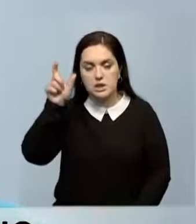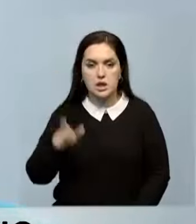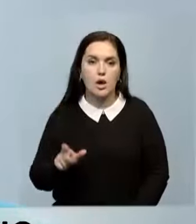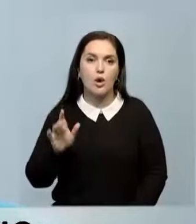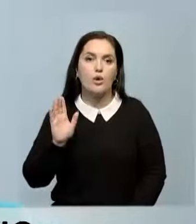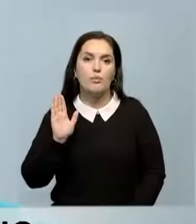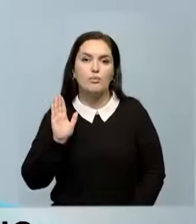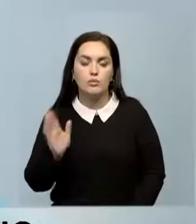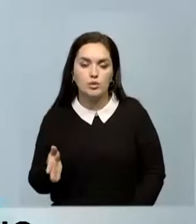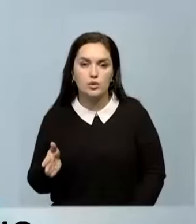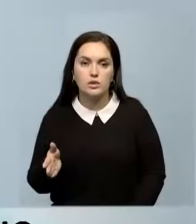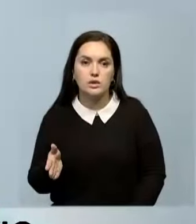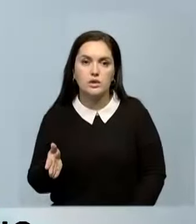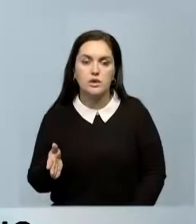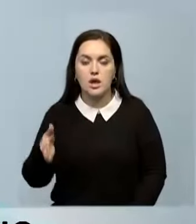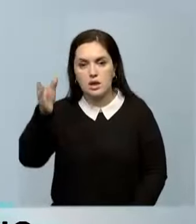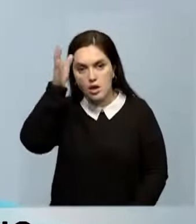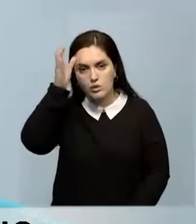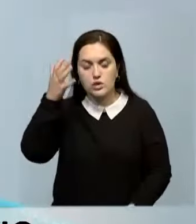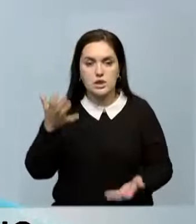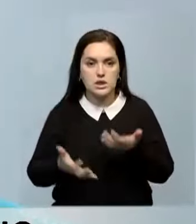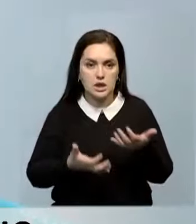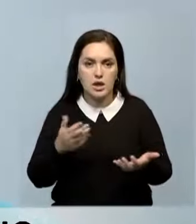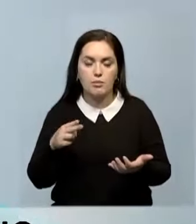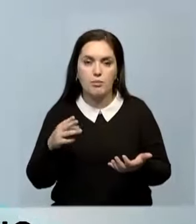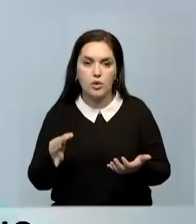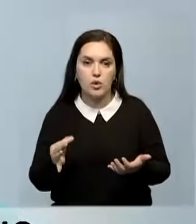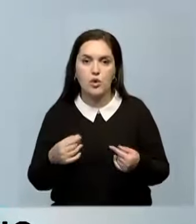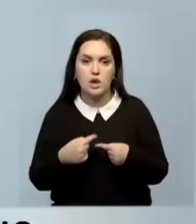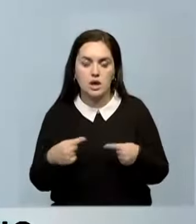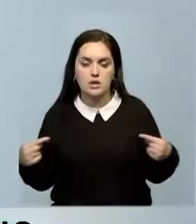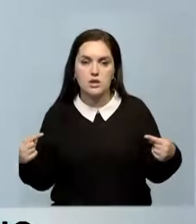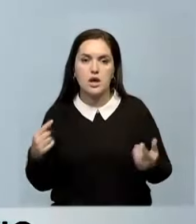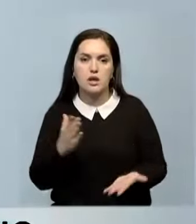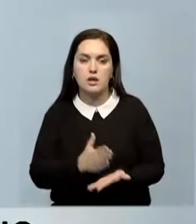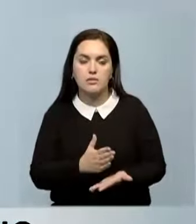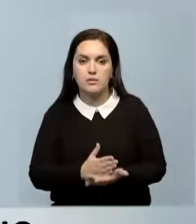будут проводиться, конечно же, научные исследования по различным направлениям.